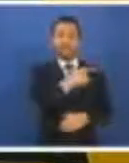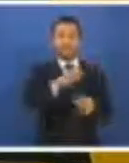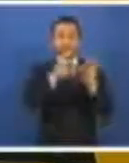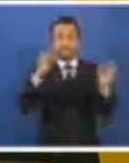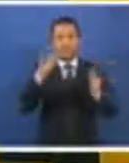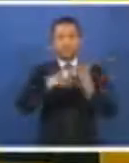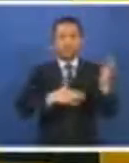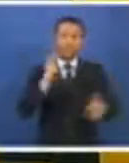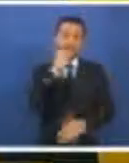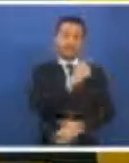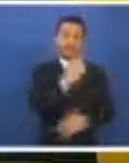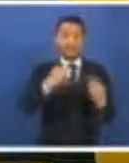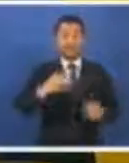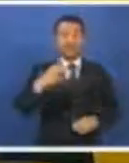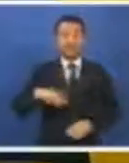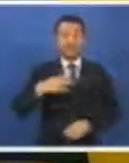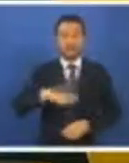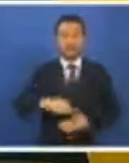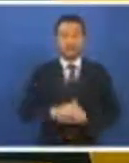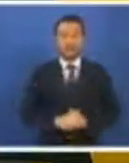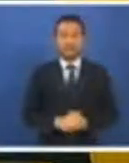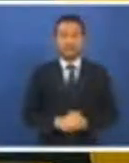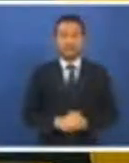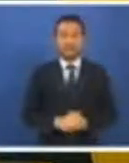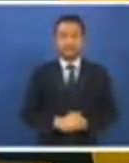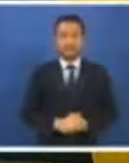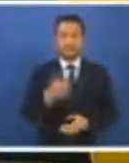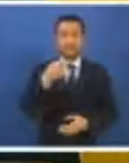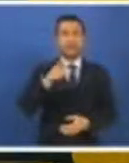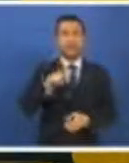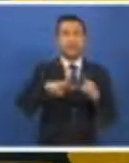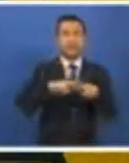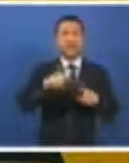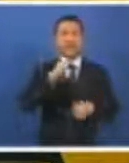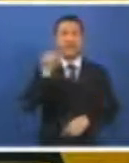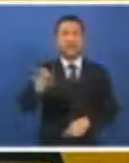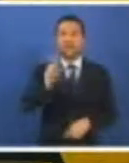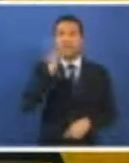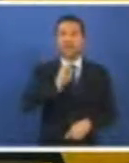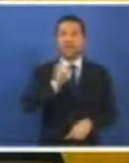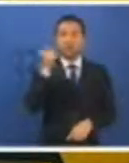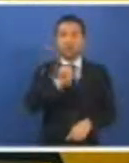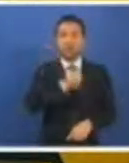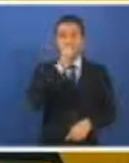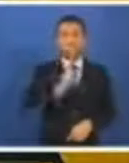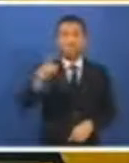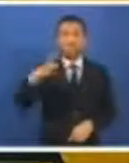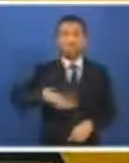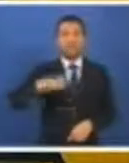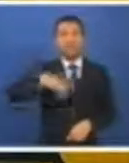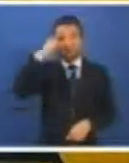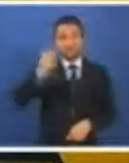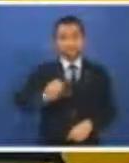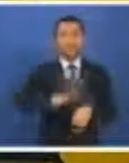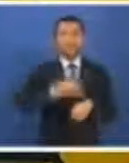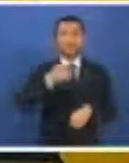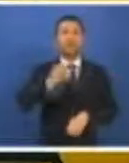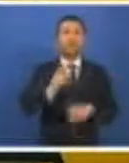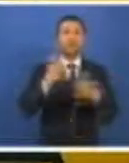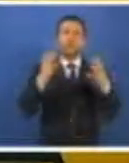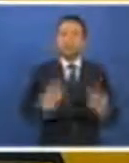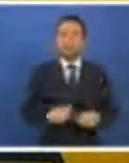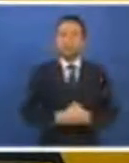beyitle cevap vermek istiyorum. Binali Bey, %100 ısrar etme, 90 da